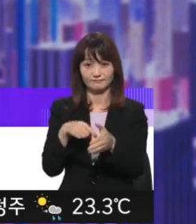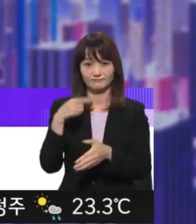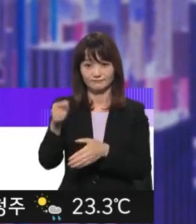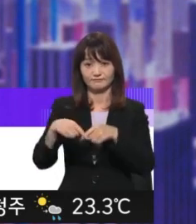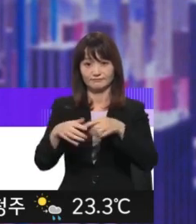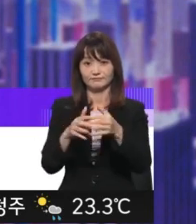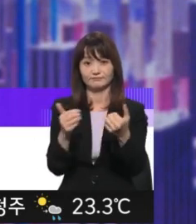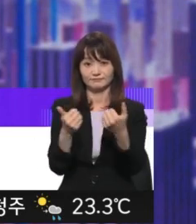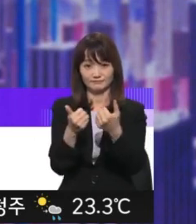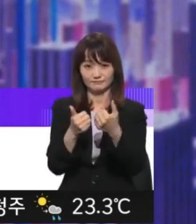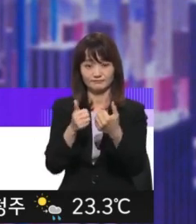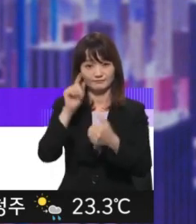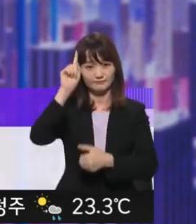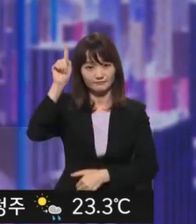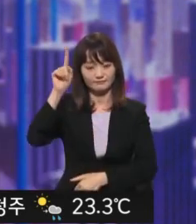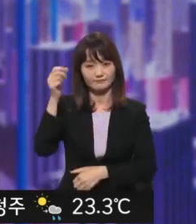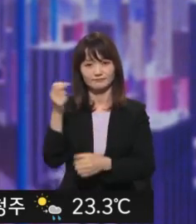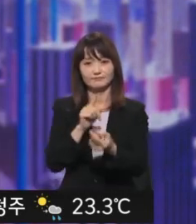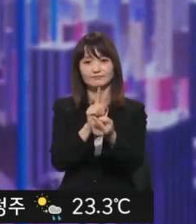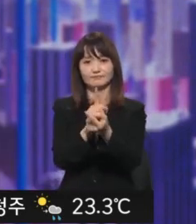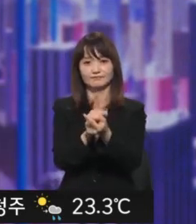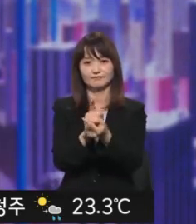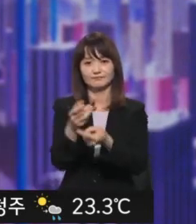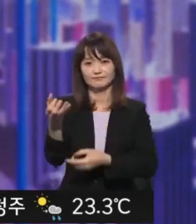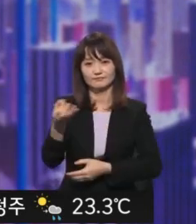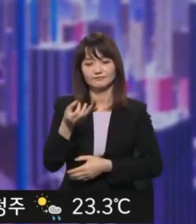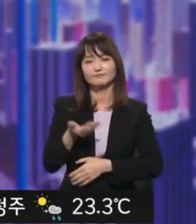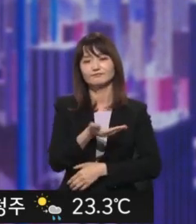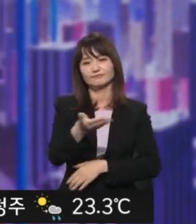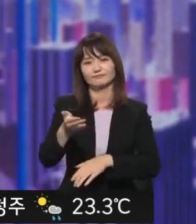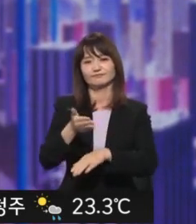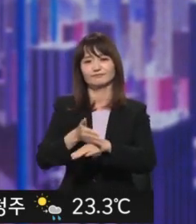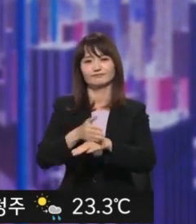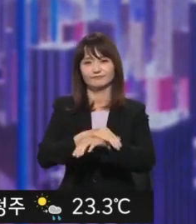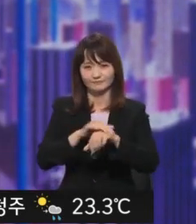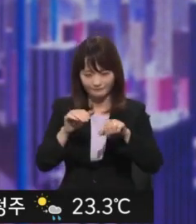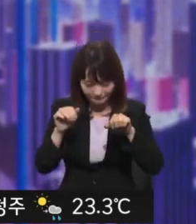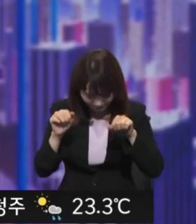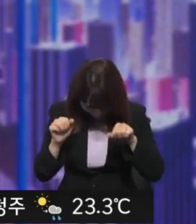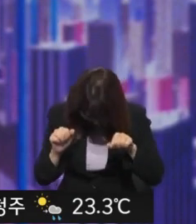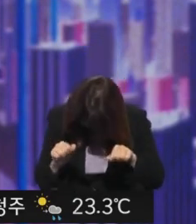정치부 회가 이어 정부의 저는 내일 다시 찾아오겠습니다 시청해 주신 여러분 고맙습니다